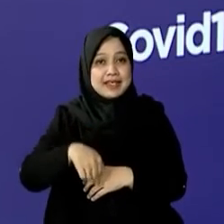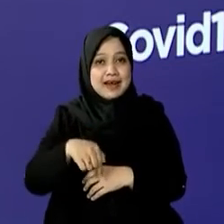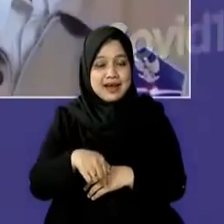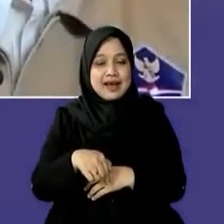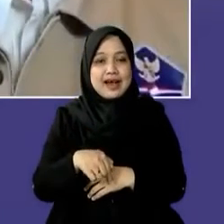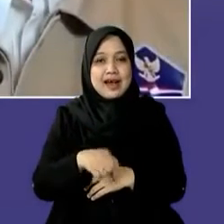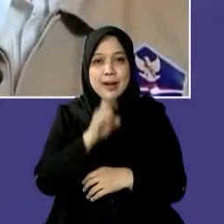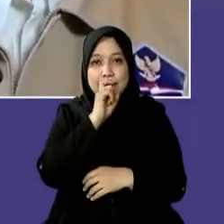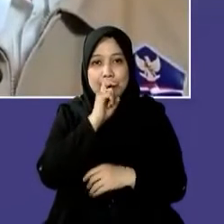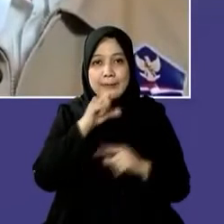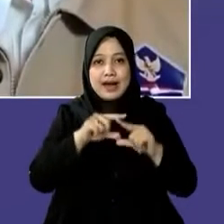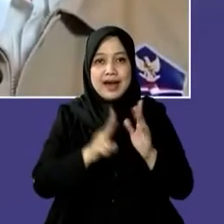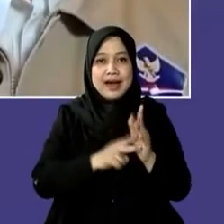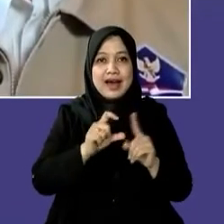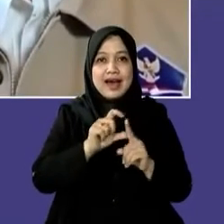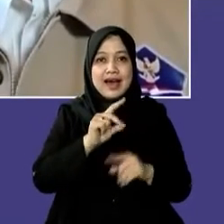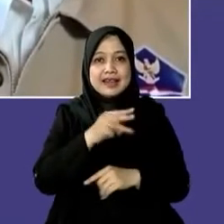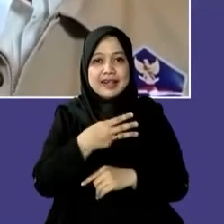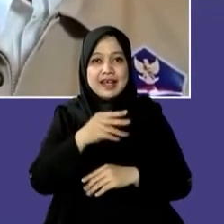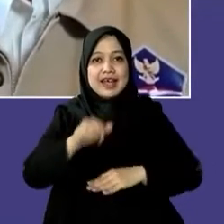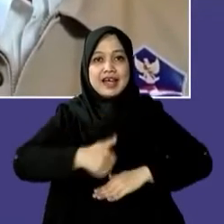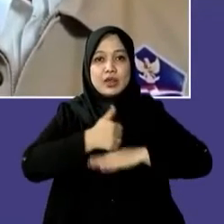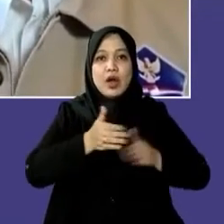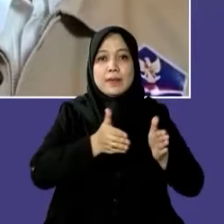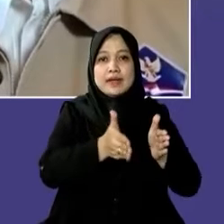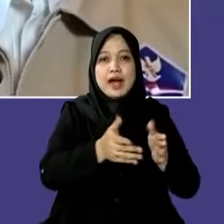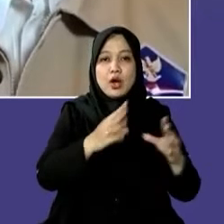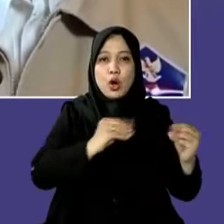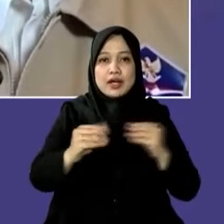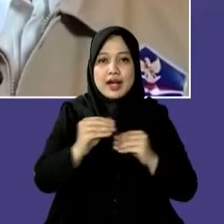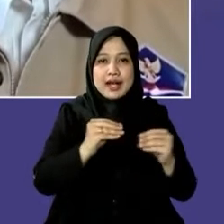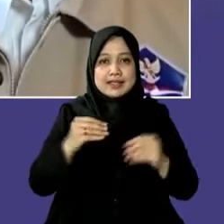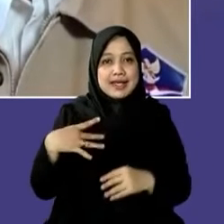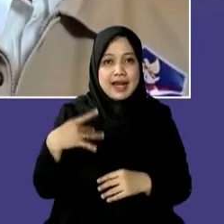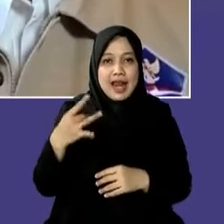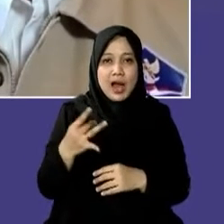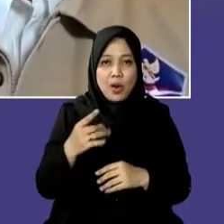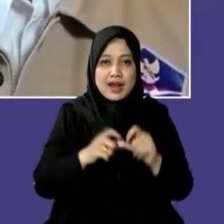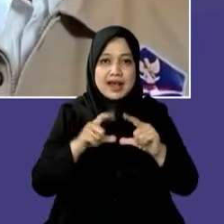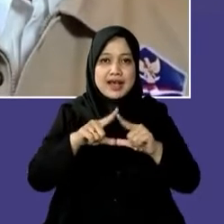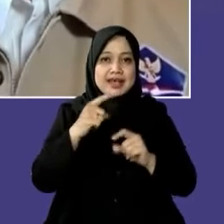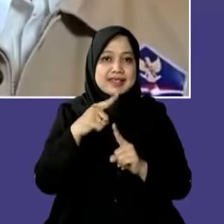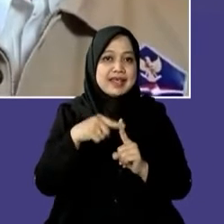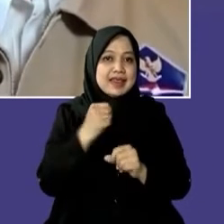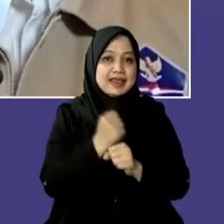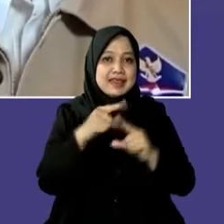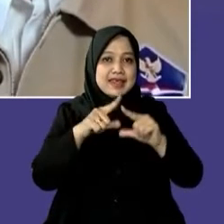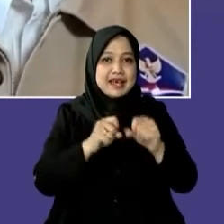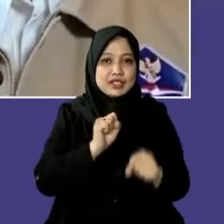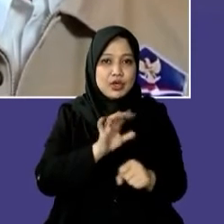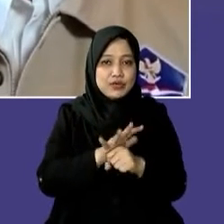Bapak Andre Hardian selaku ketua bidang koordinasi relawan satuan Tugas